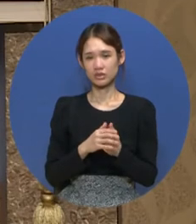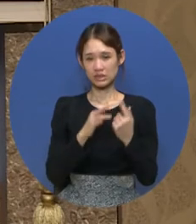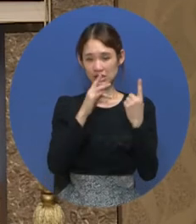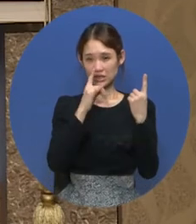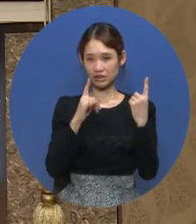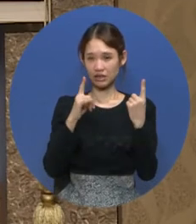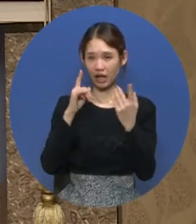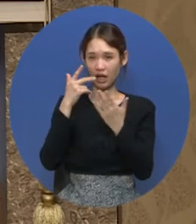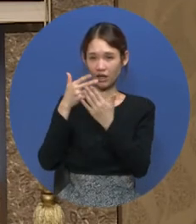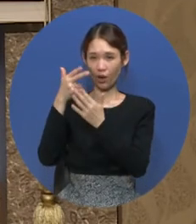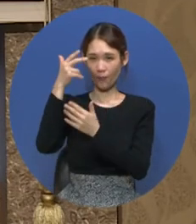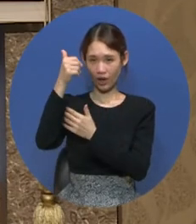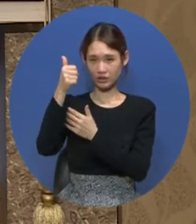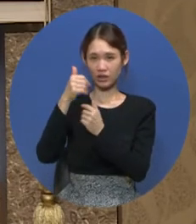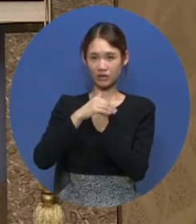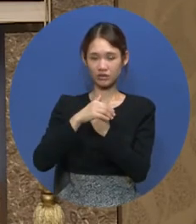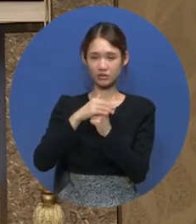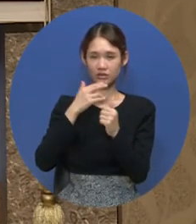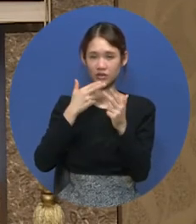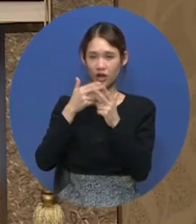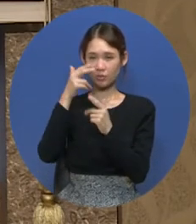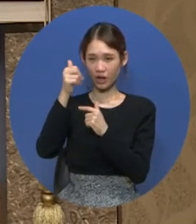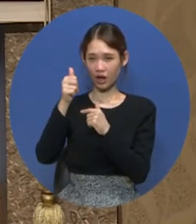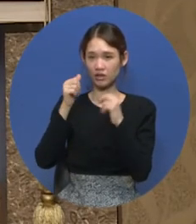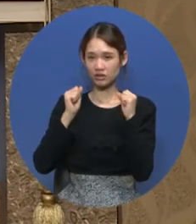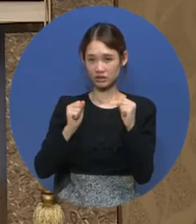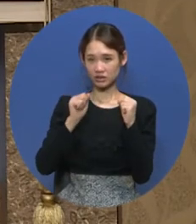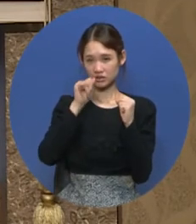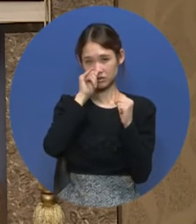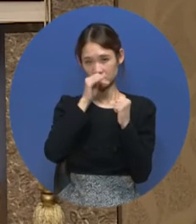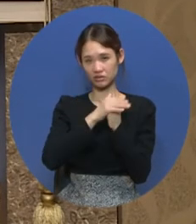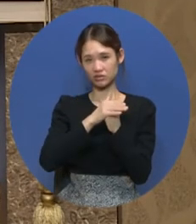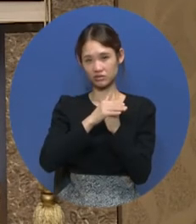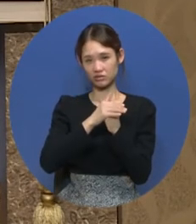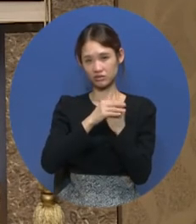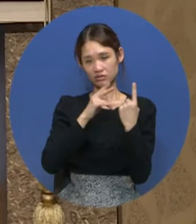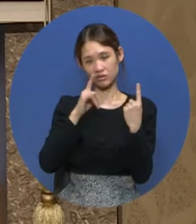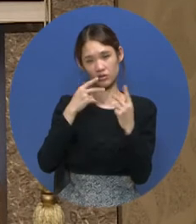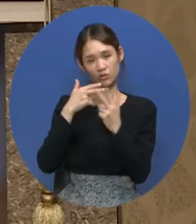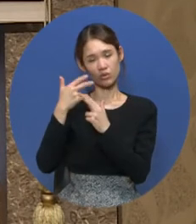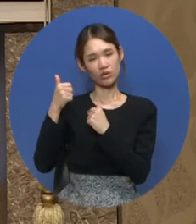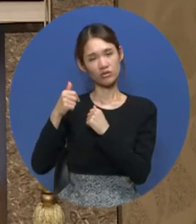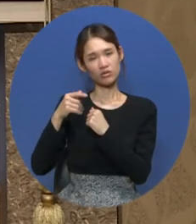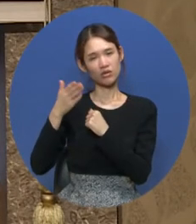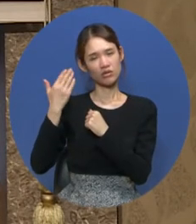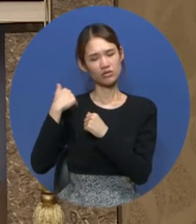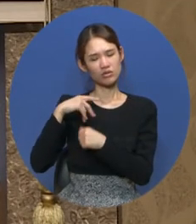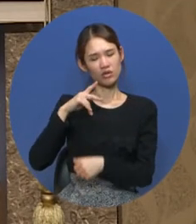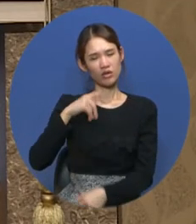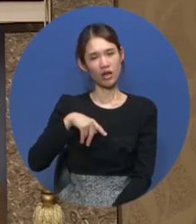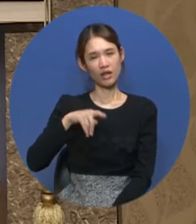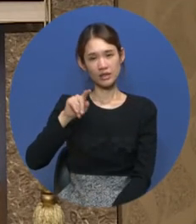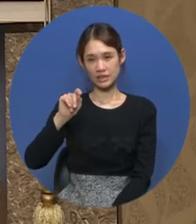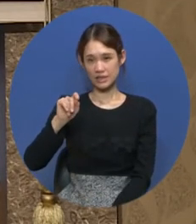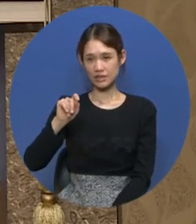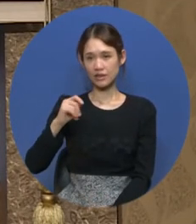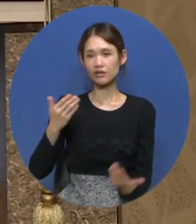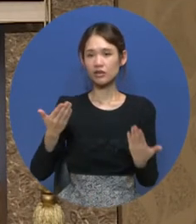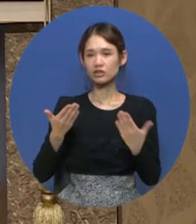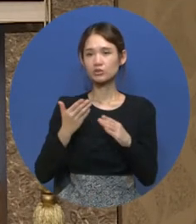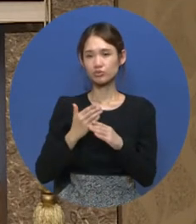회장님 장애인 회장이 1 대 회장님이 계세요 1 대장님은 원래 예전에는 kt 에서 이제 근무를 하시면서